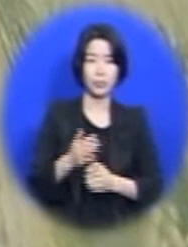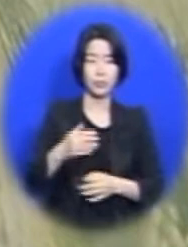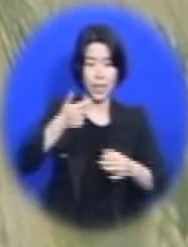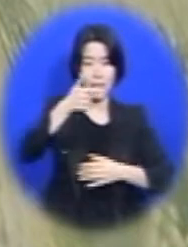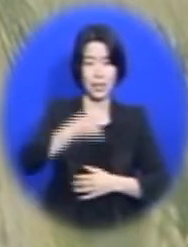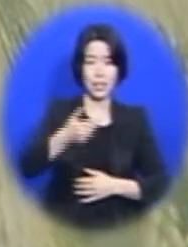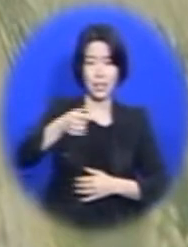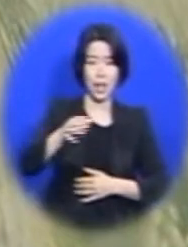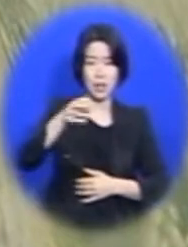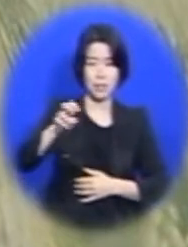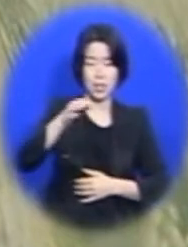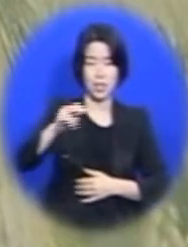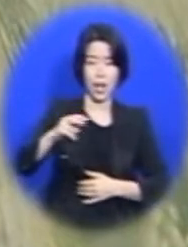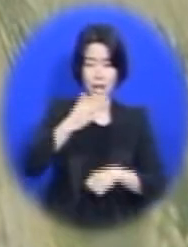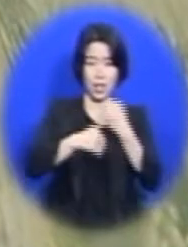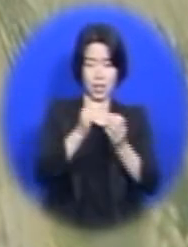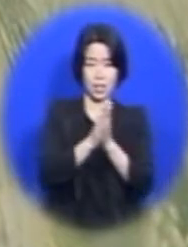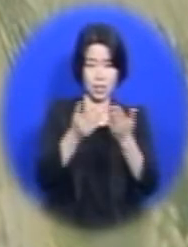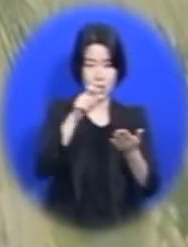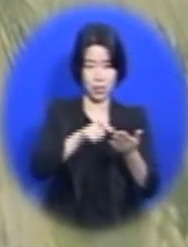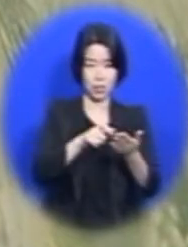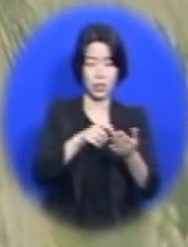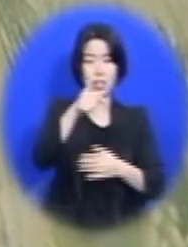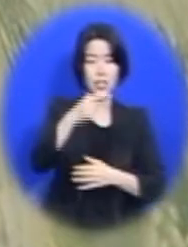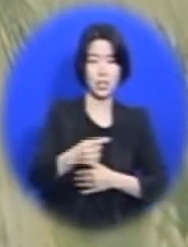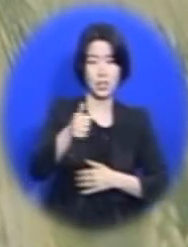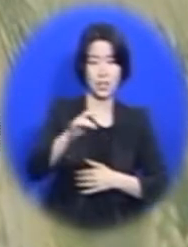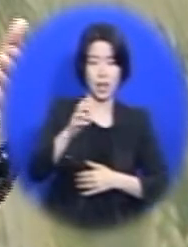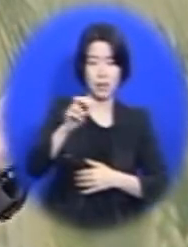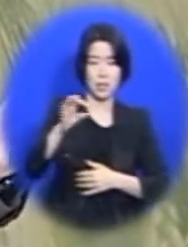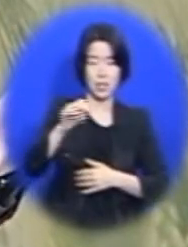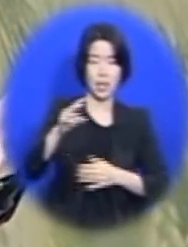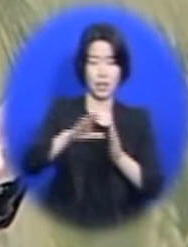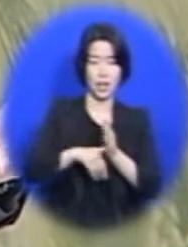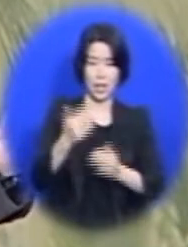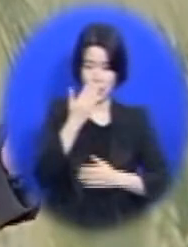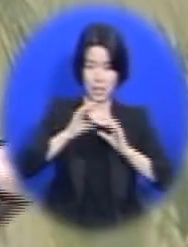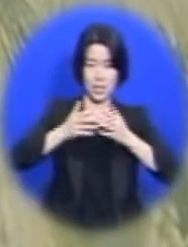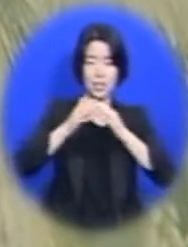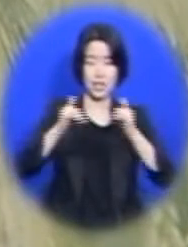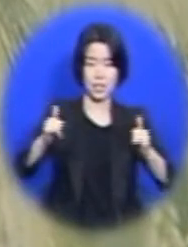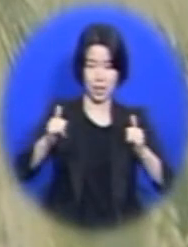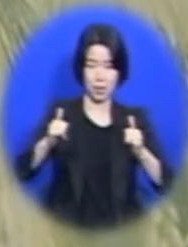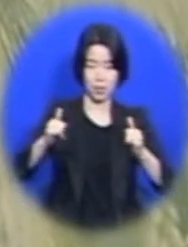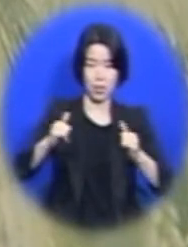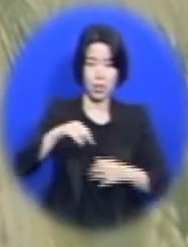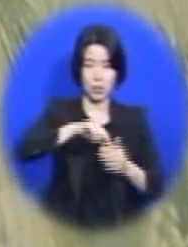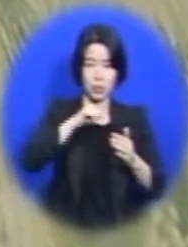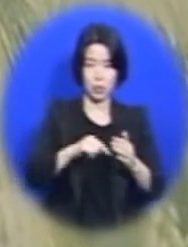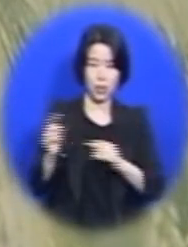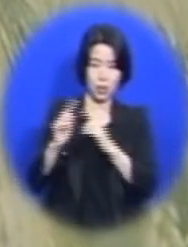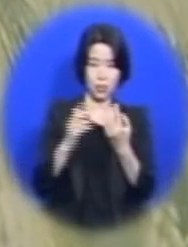느헤미야, 오늘 성경 본문은 느헤미야 때에 이스라엘 백성들 안에 일어났던 놀라운 신앙 부흥에